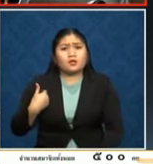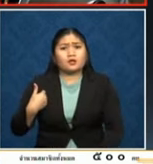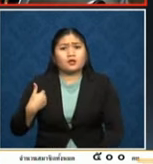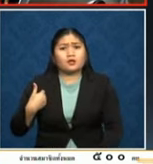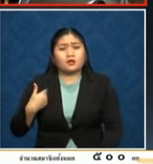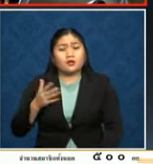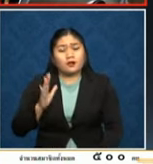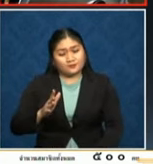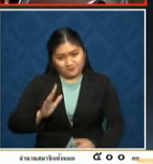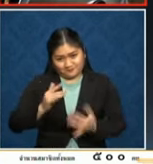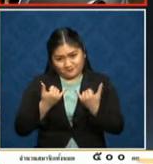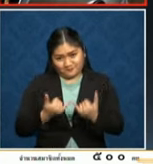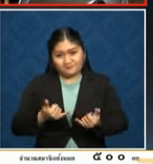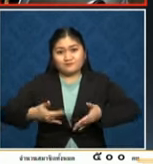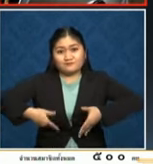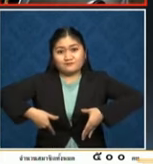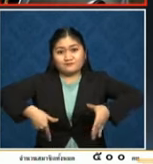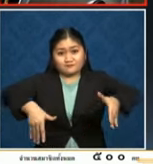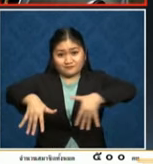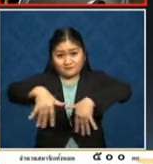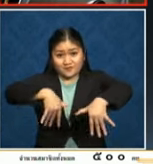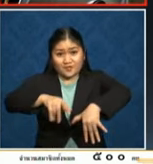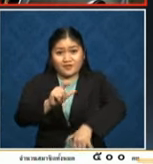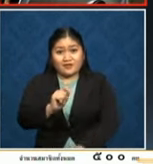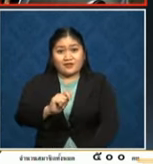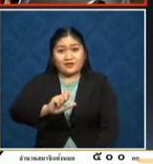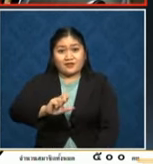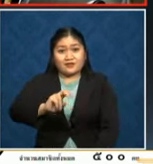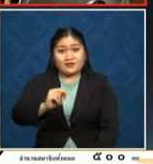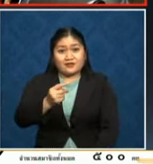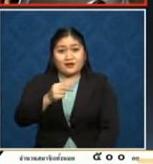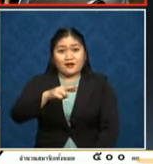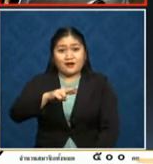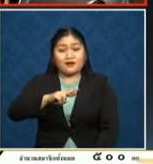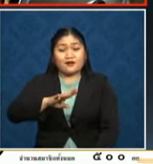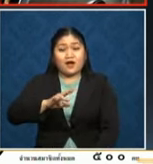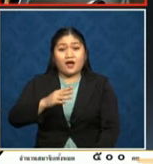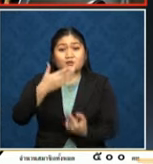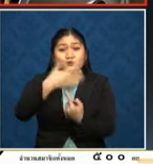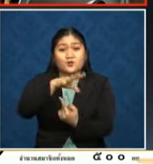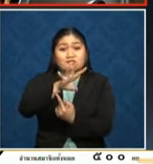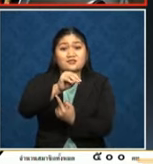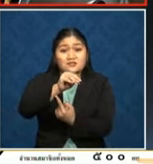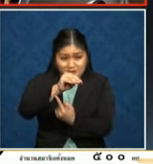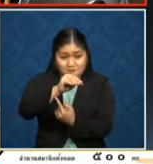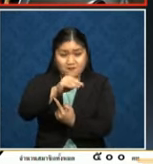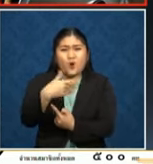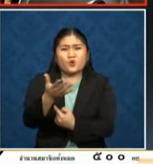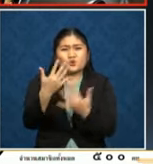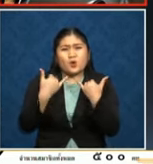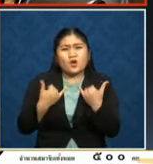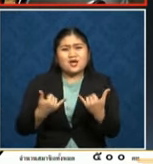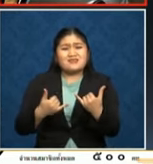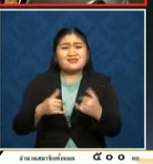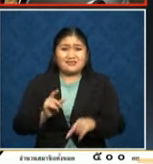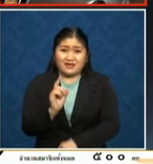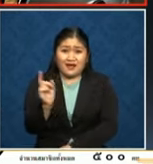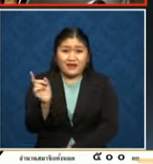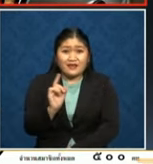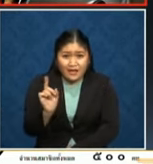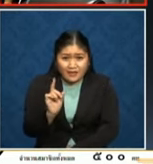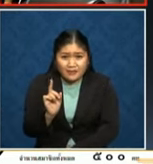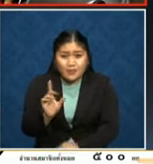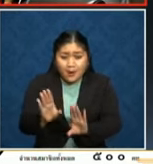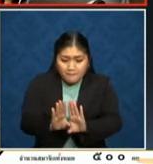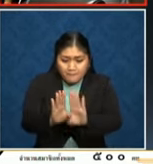าวบ้านในซอยครับอินทรัก40นะครับต้องการคันชะลอครับเนื่องจากตอนนี้หลังมหอการค้านะครับ